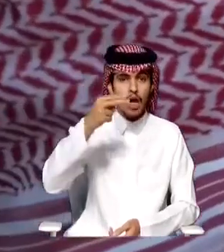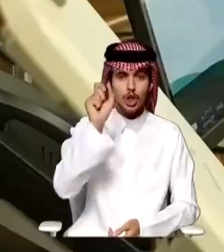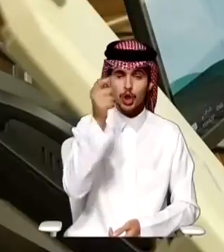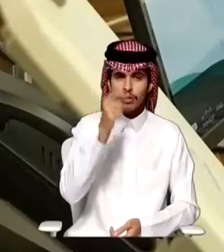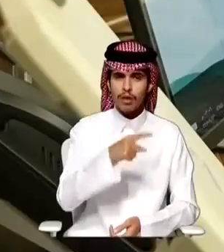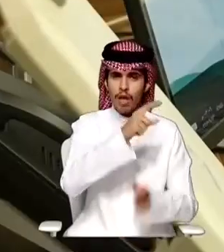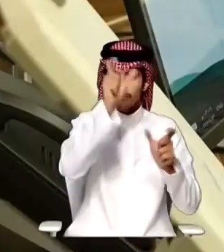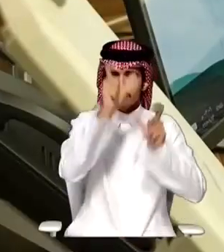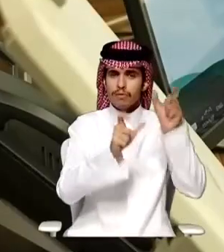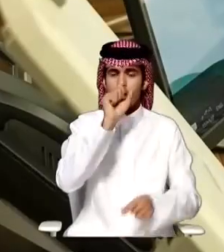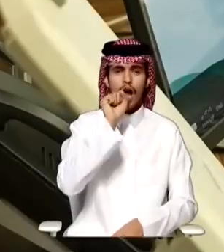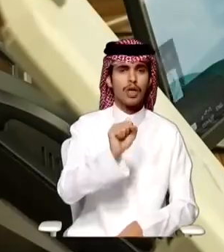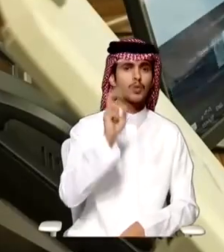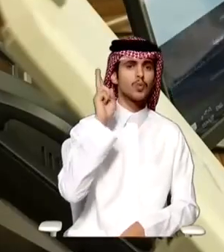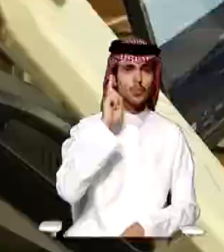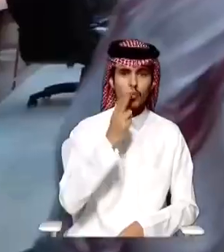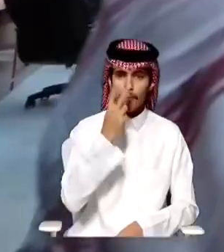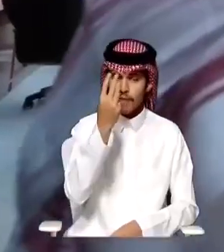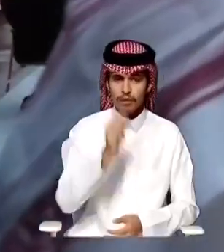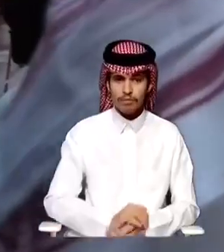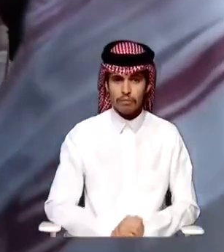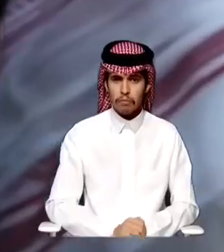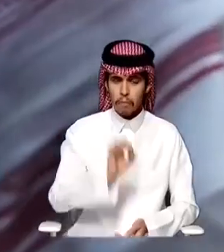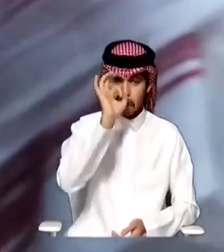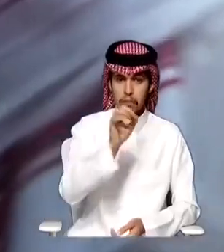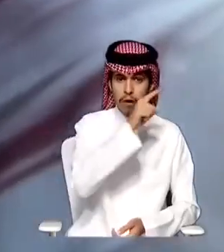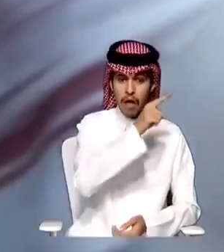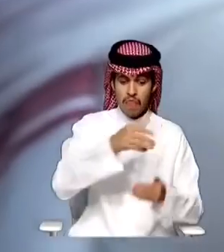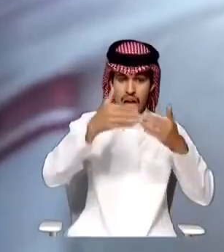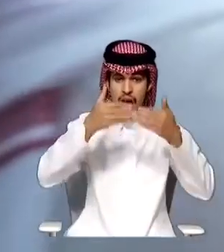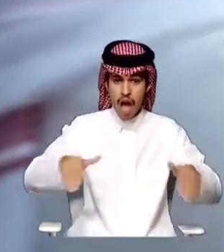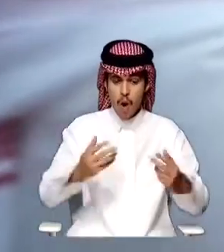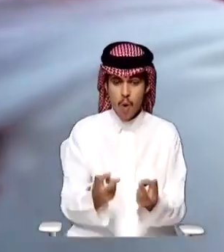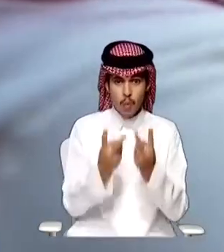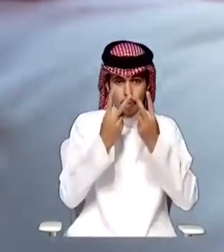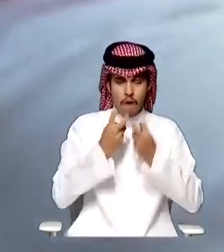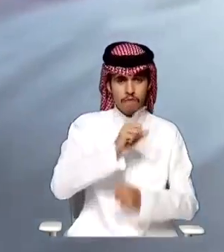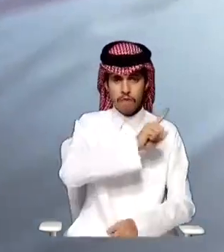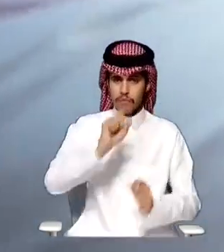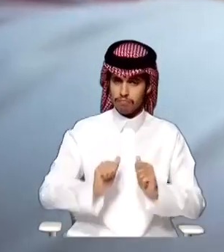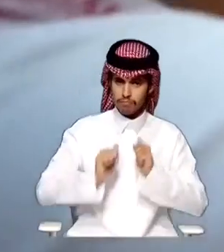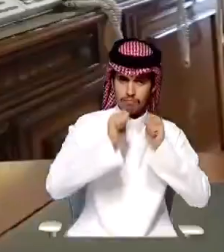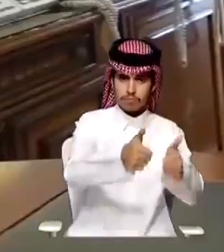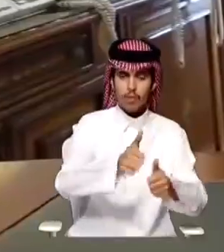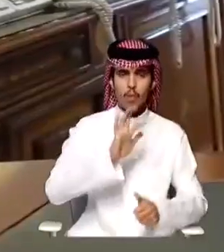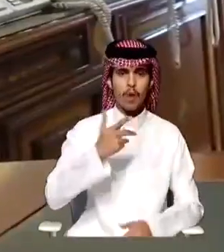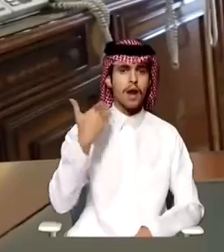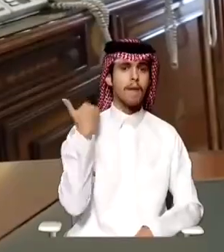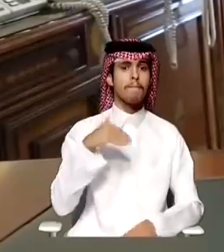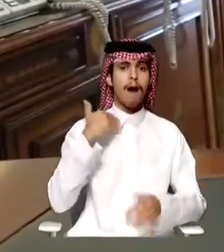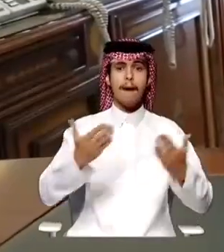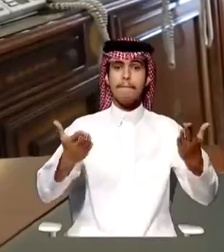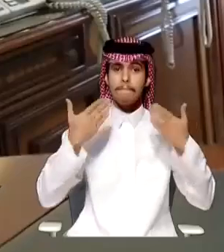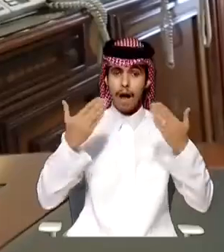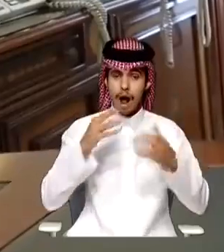ذوي الاعاقه السمعيه لم تمنعهما الاعاقه من الالتحاق باماره منطقه مكه المكرمه